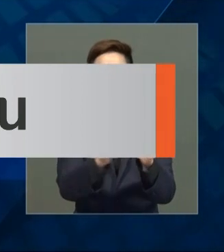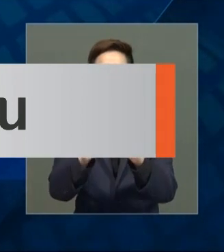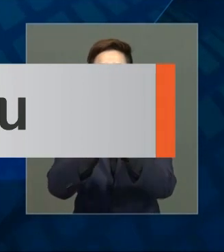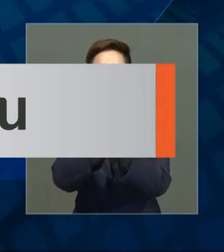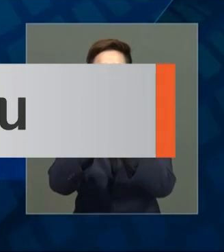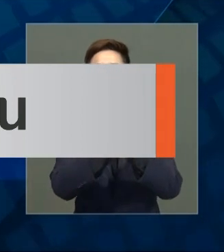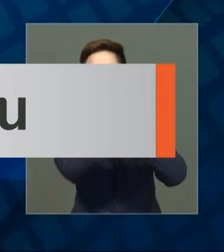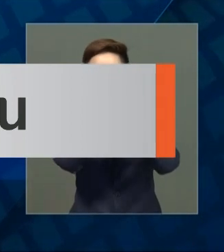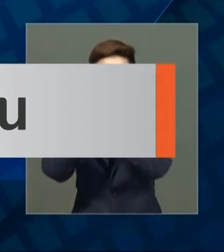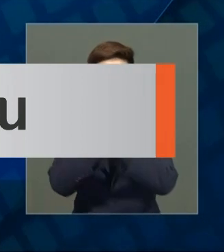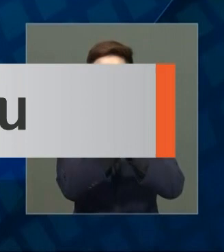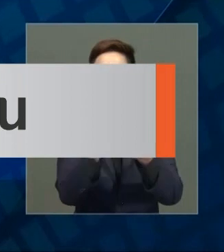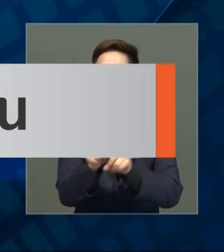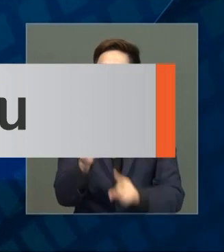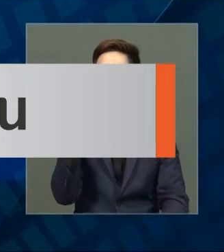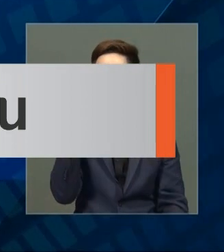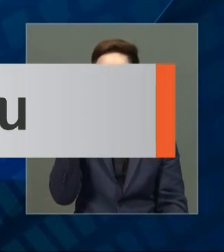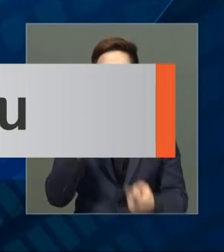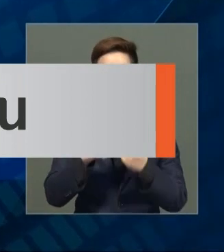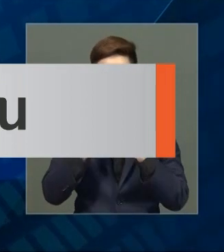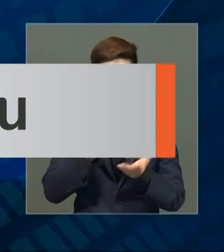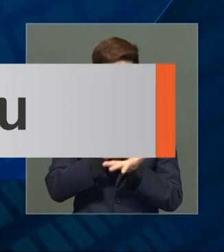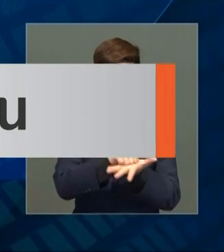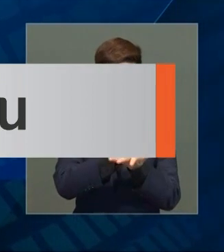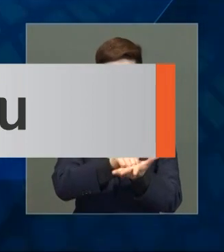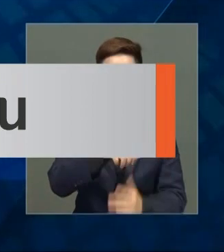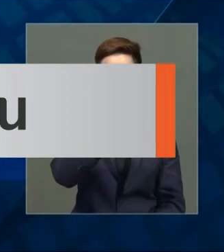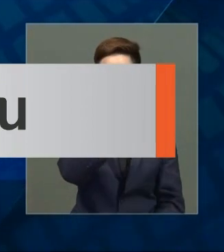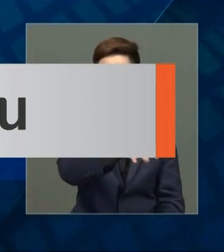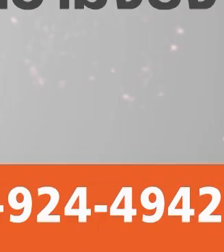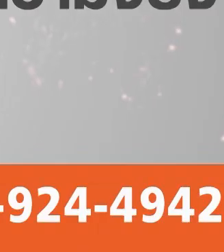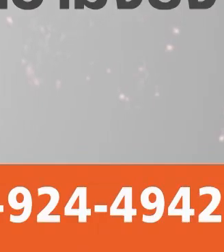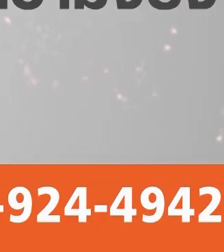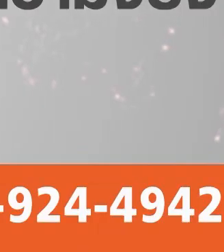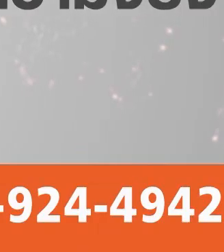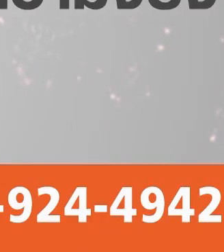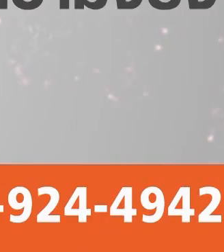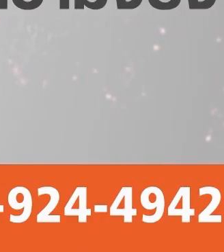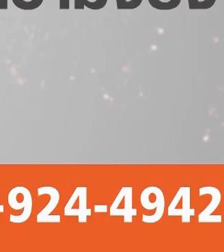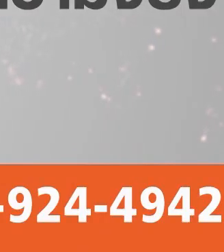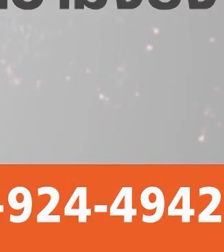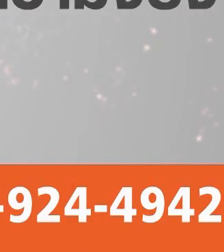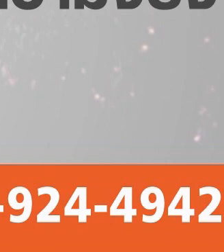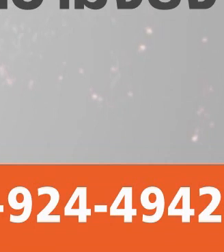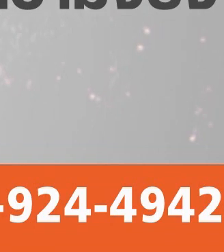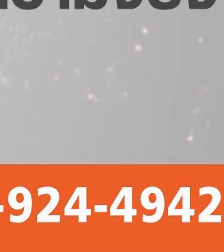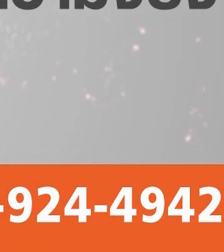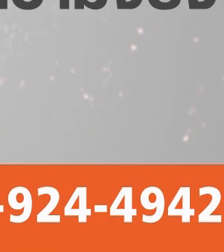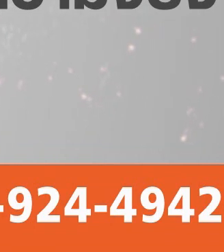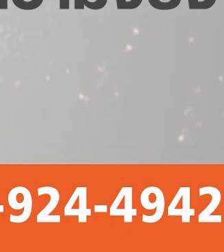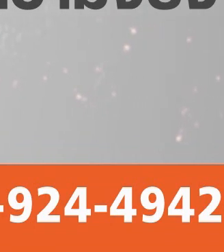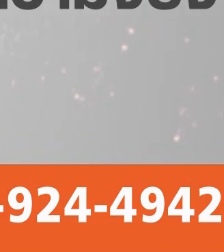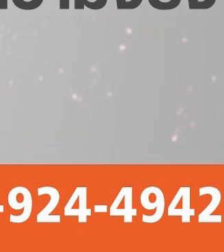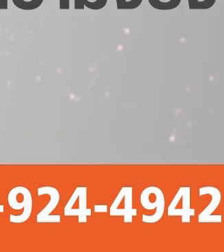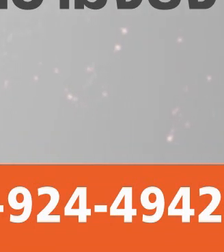ษจีนให้ปฏิบัติตามมาตรการโควิดฟรีเซตติ้งอย่างเคร่งครัดนะครับ ขอบคุณที่ติดตามรับชมรายการ TNN